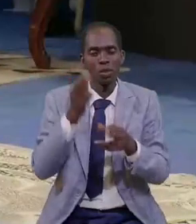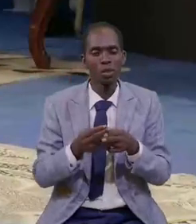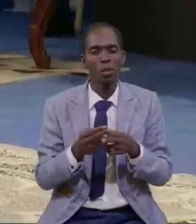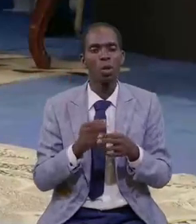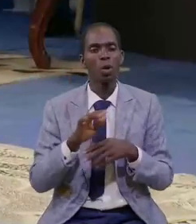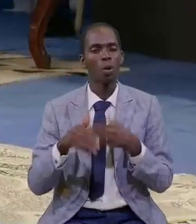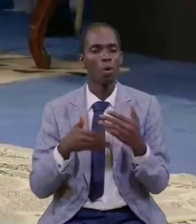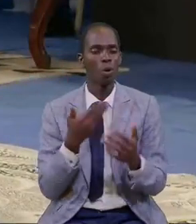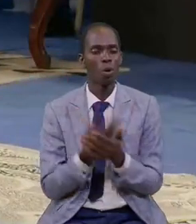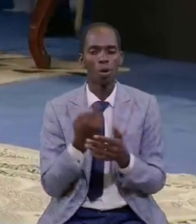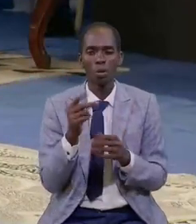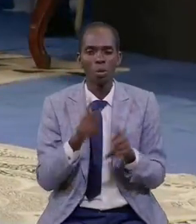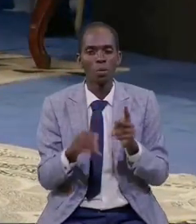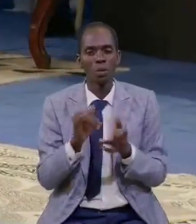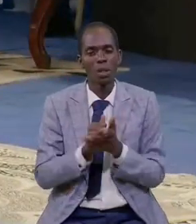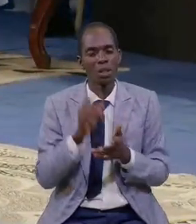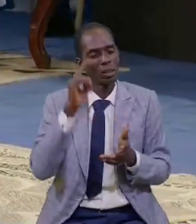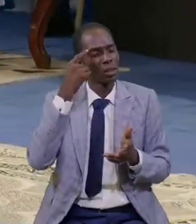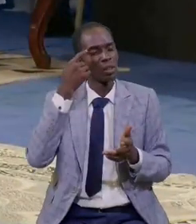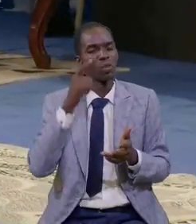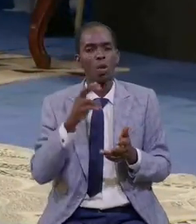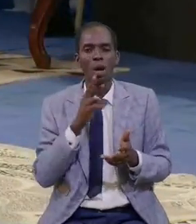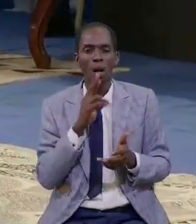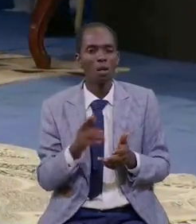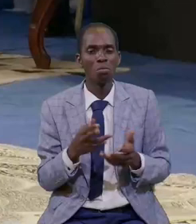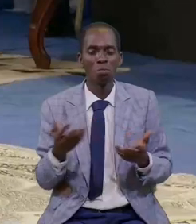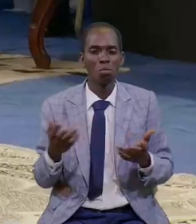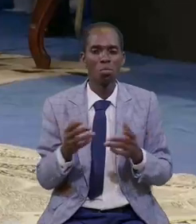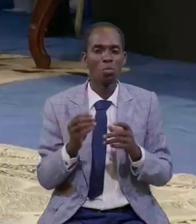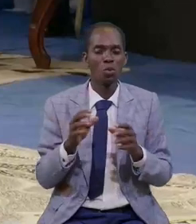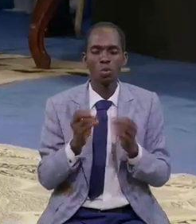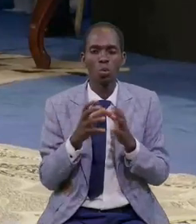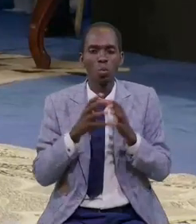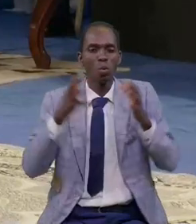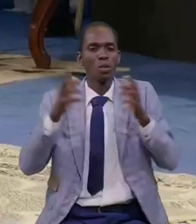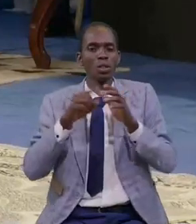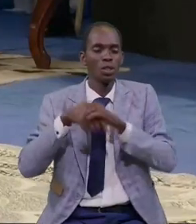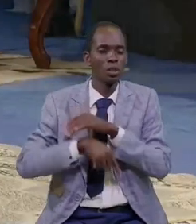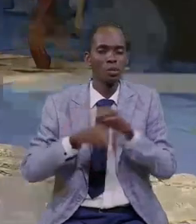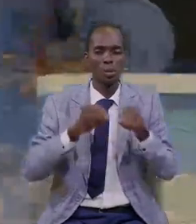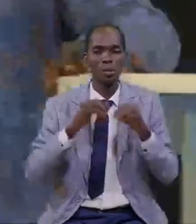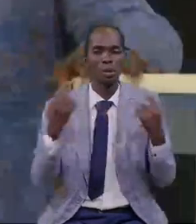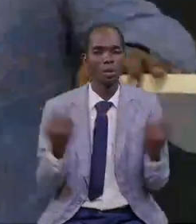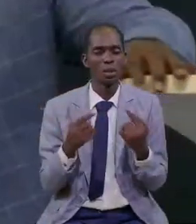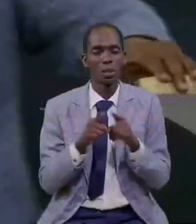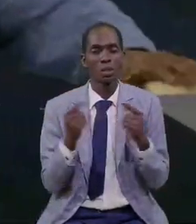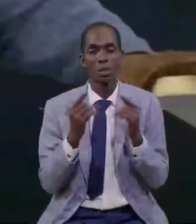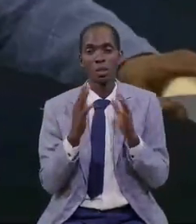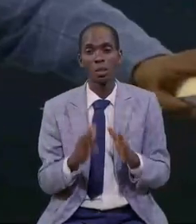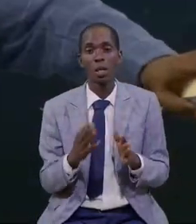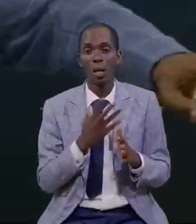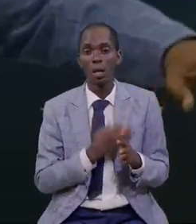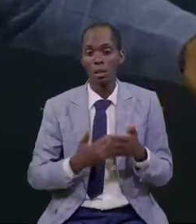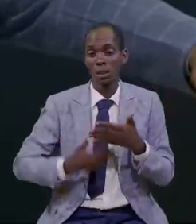pécheurs que tu es un grand pêcheur et la chose suivante c'est la mort et il pense